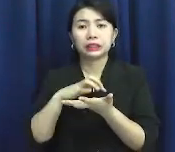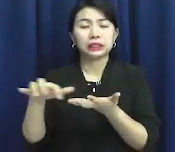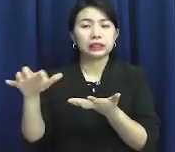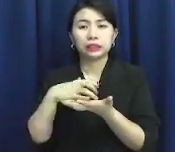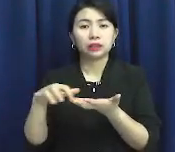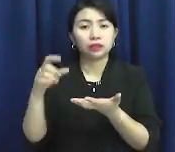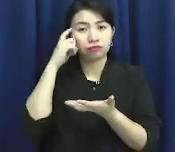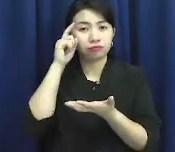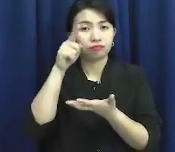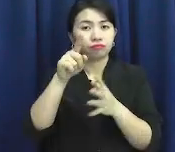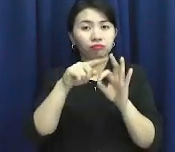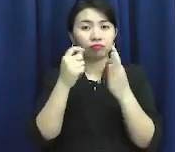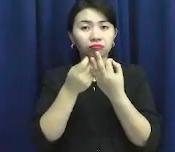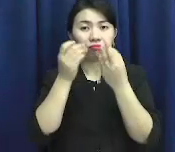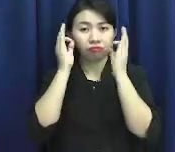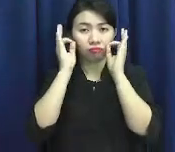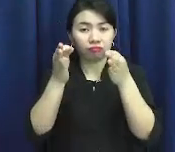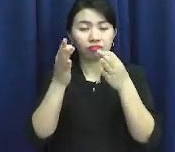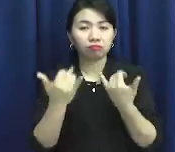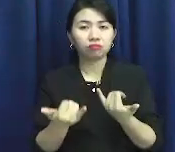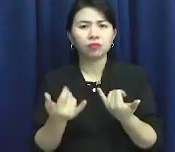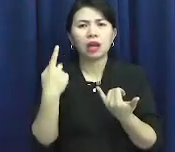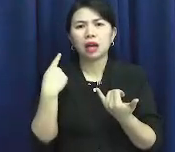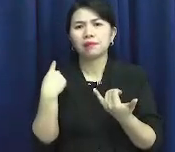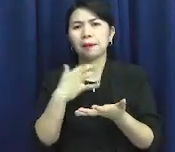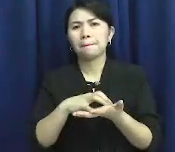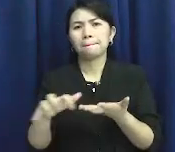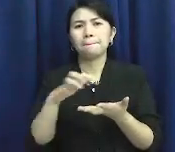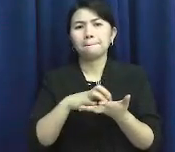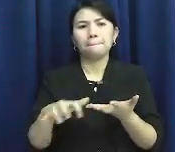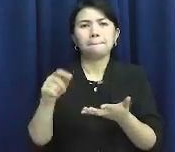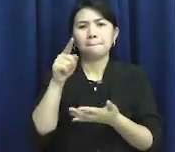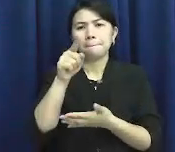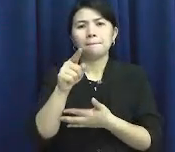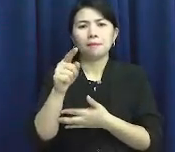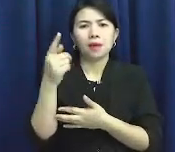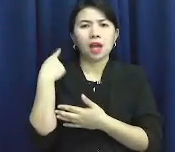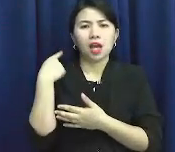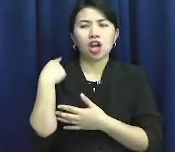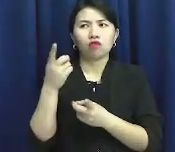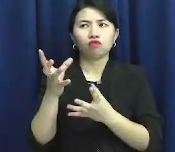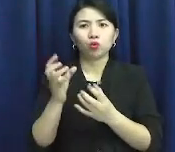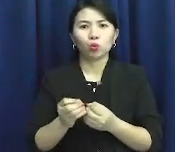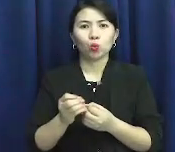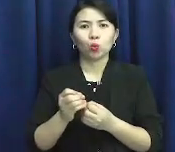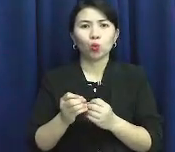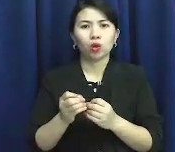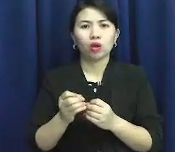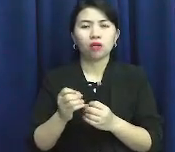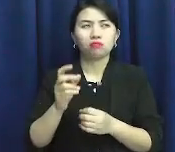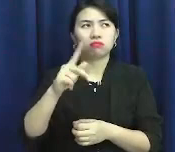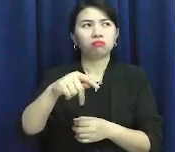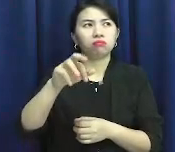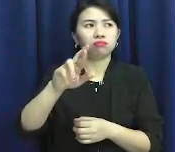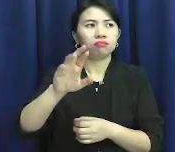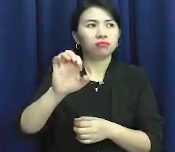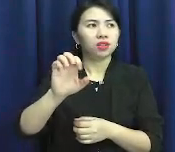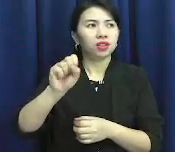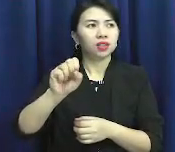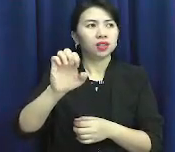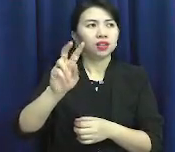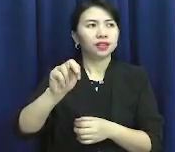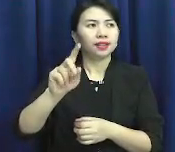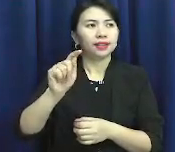team focus. Correct me if I'm wrong. May mga nagpa-practice na ng presentation para sa Christmas party. Ina-announce na kagad